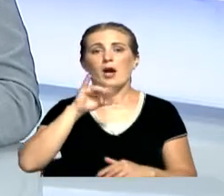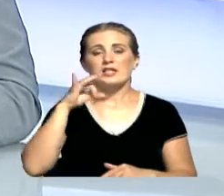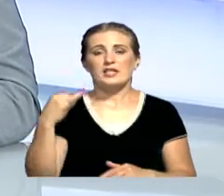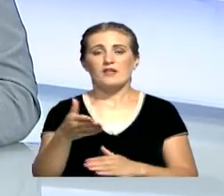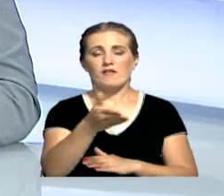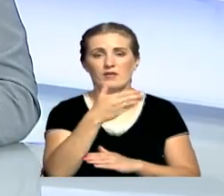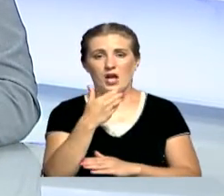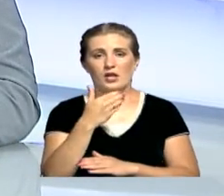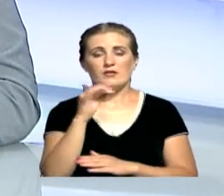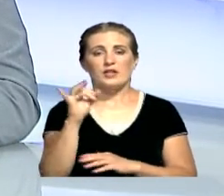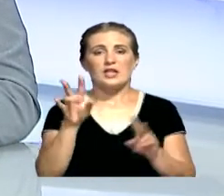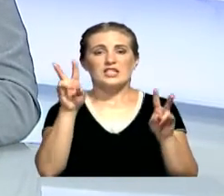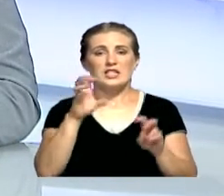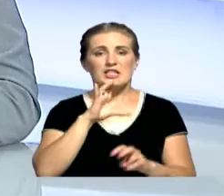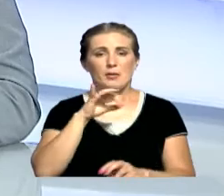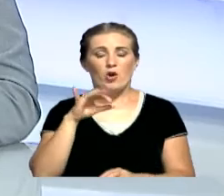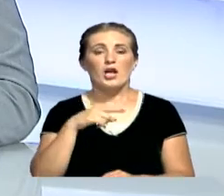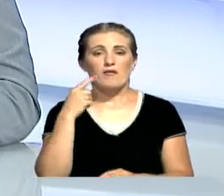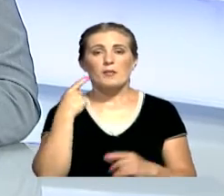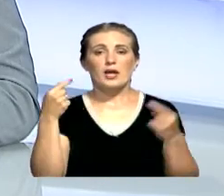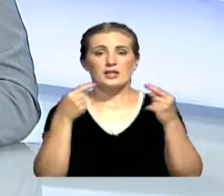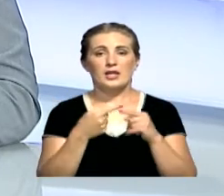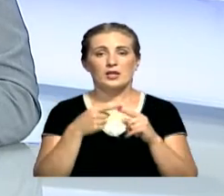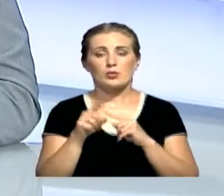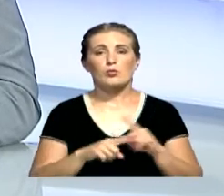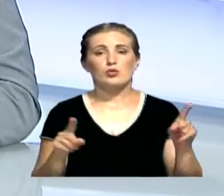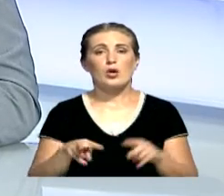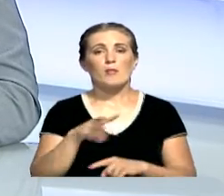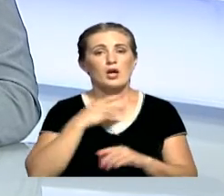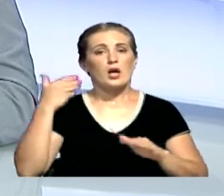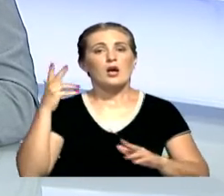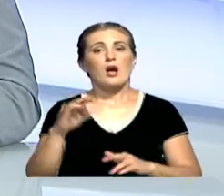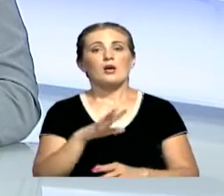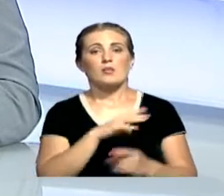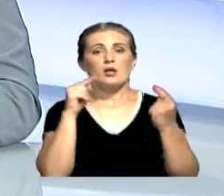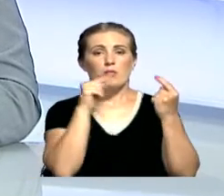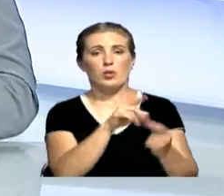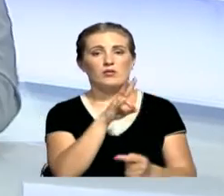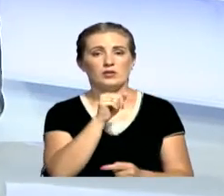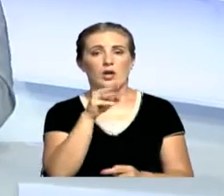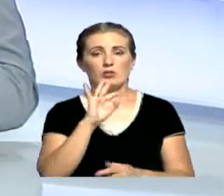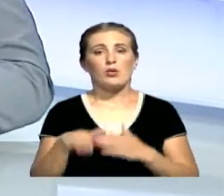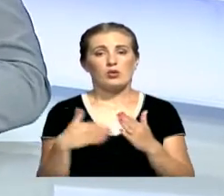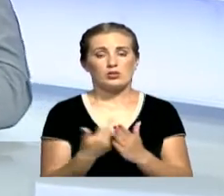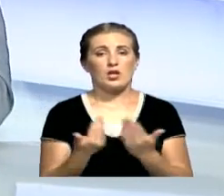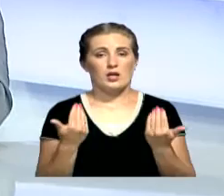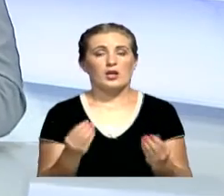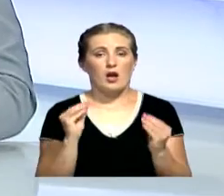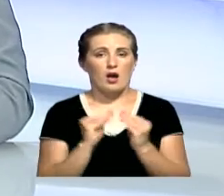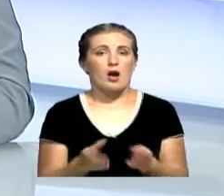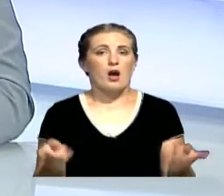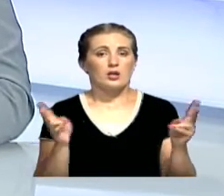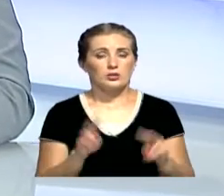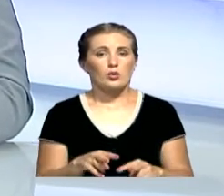а конкретно говорим о том что мы как были против нато так и в общем-то остаемся